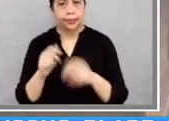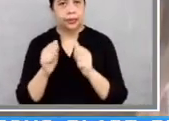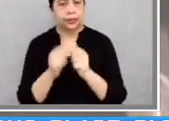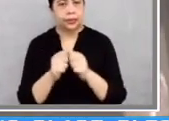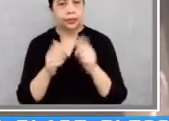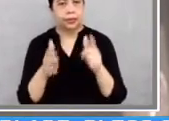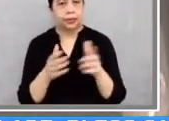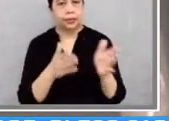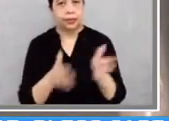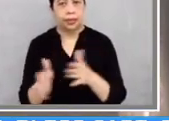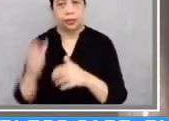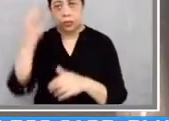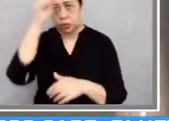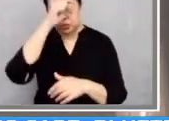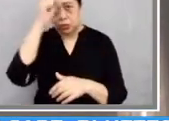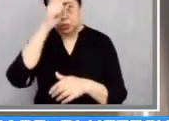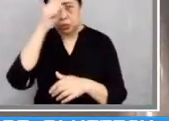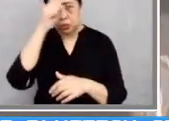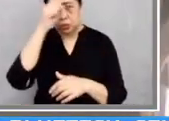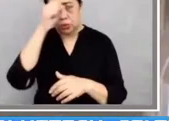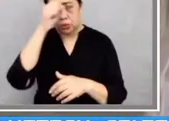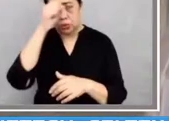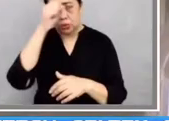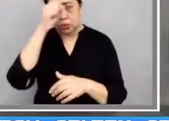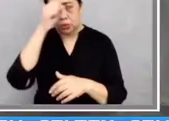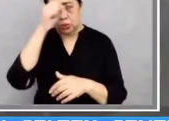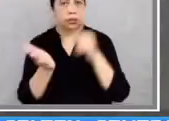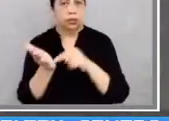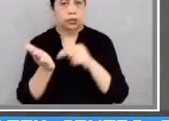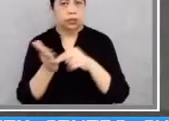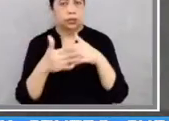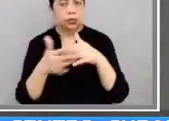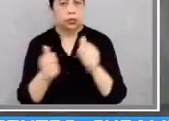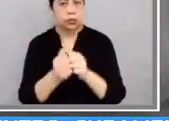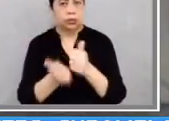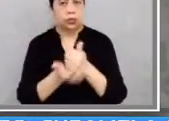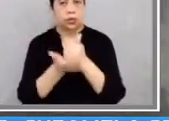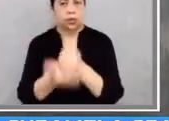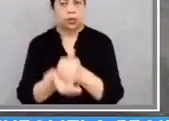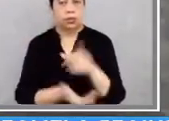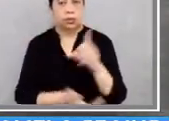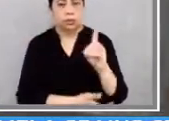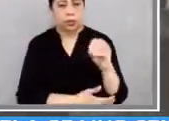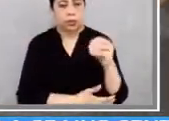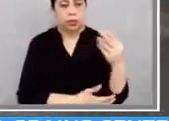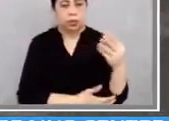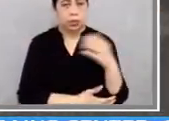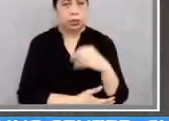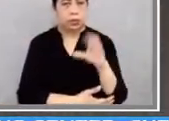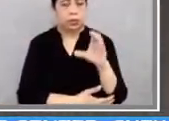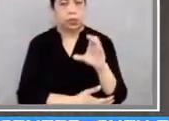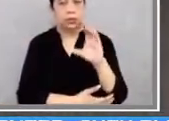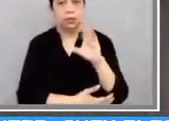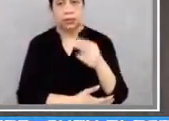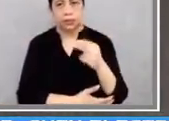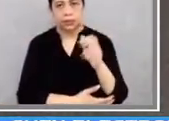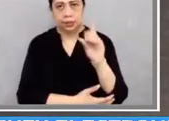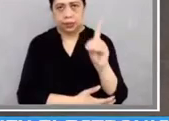Plano Scholarship Fund para sa nursing students sa tulong ng Department of Health at Commission on Higher